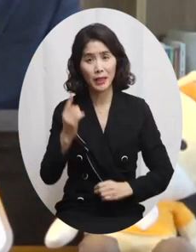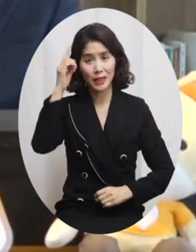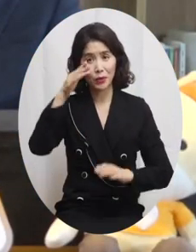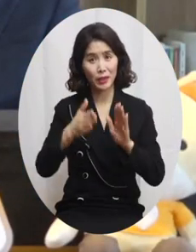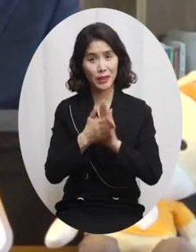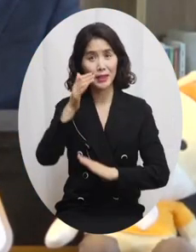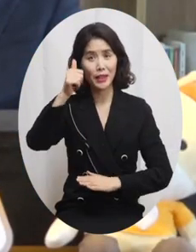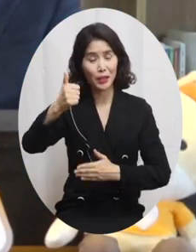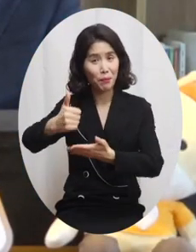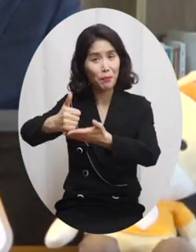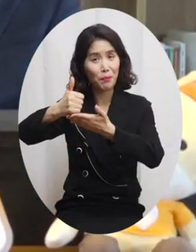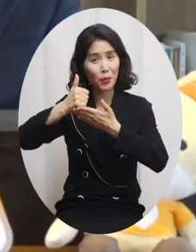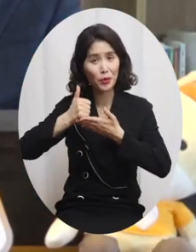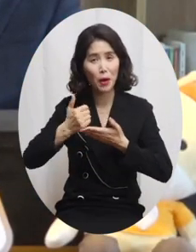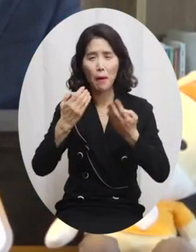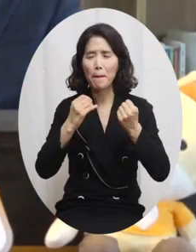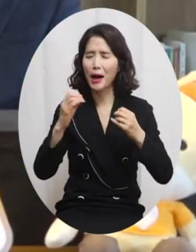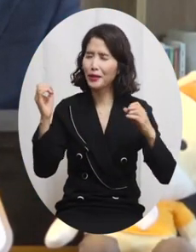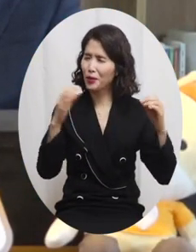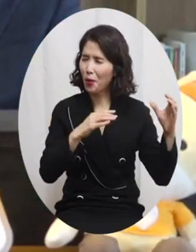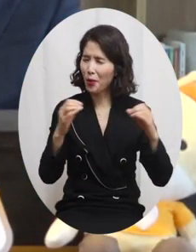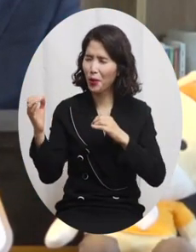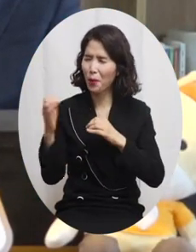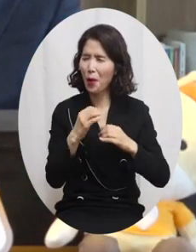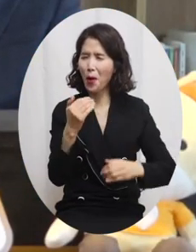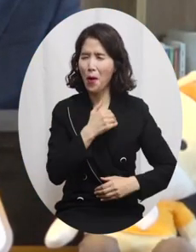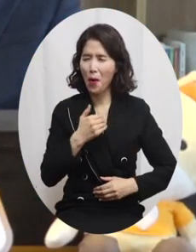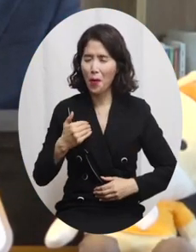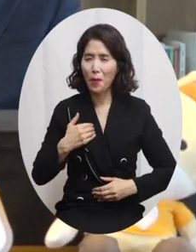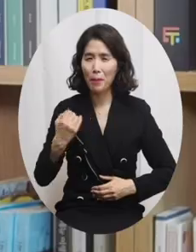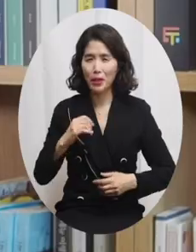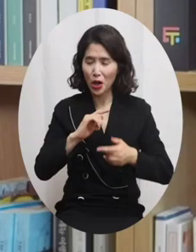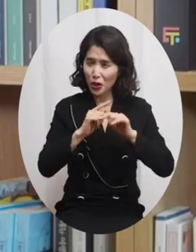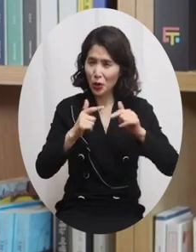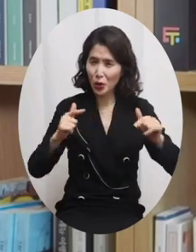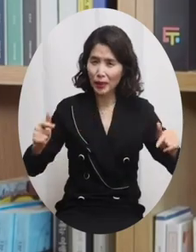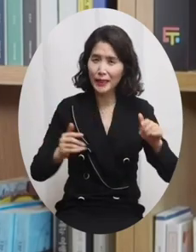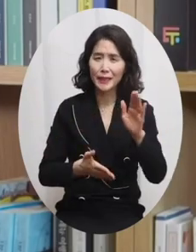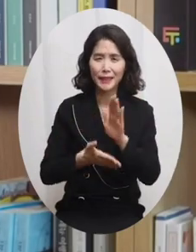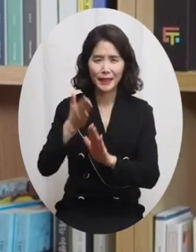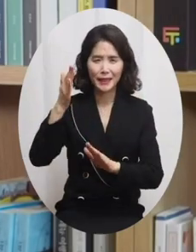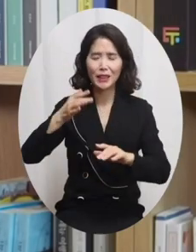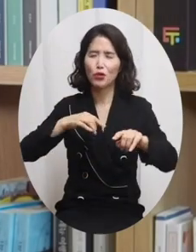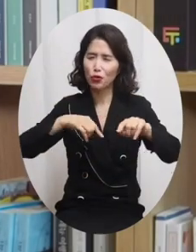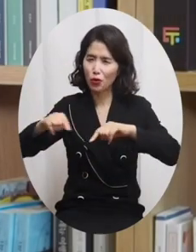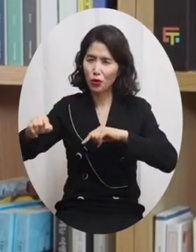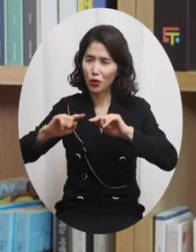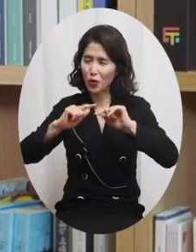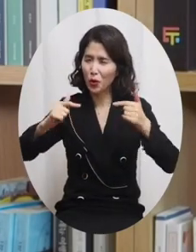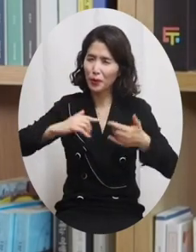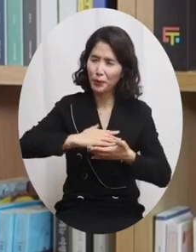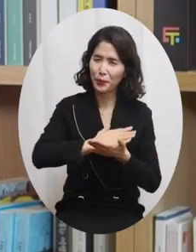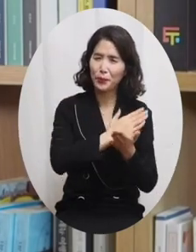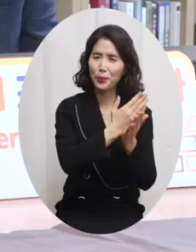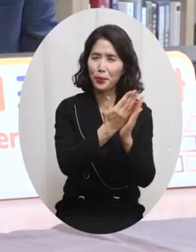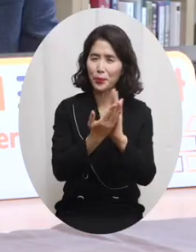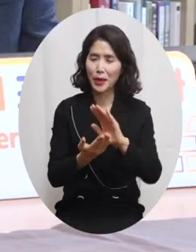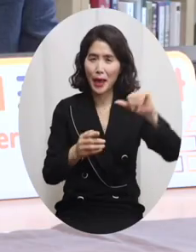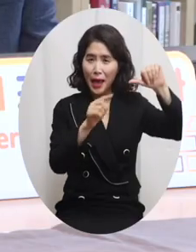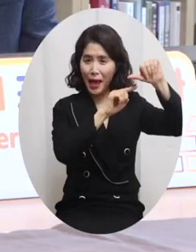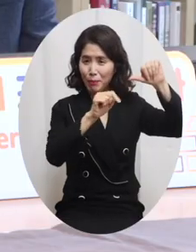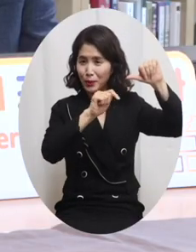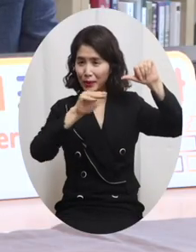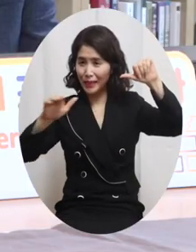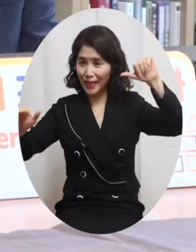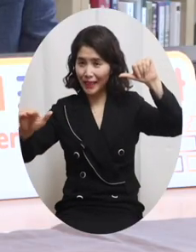이재준 고양시장님을 모시고 참 많은 말씀을 나눴습니다. 다양한 시정 영역의 다양한 영역에서